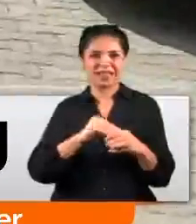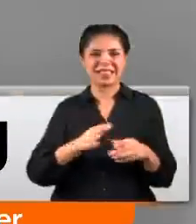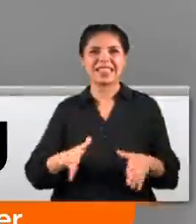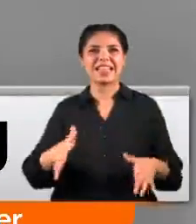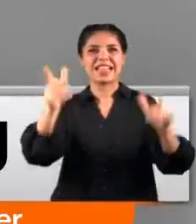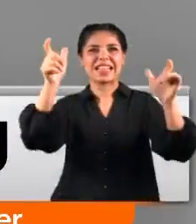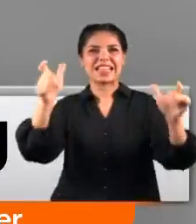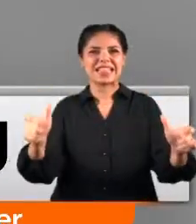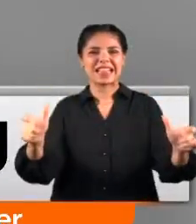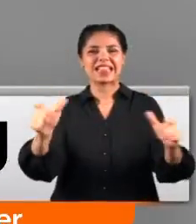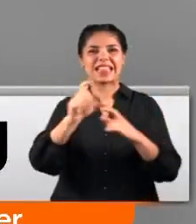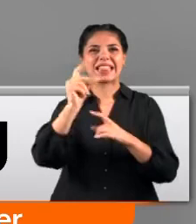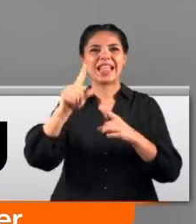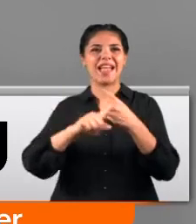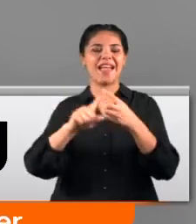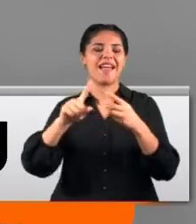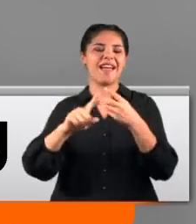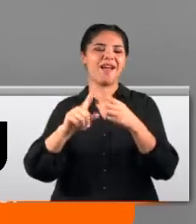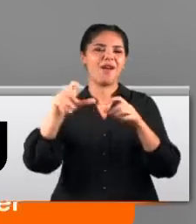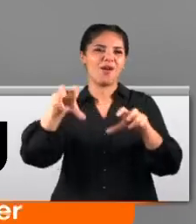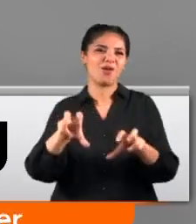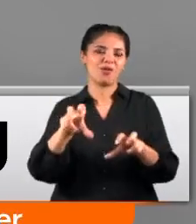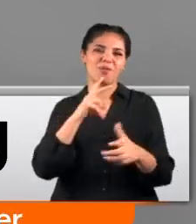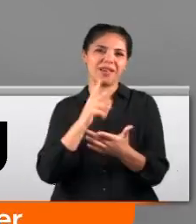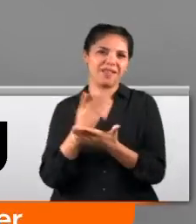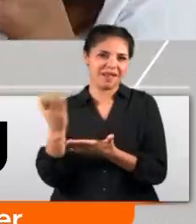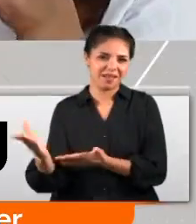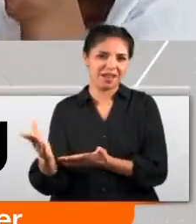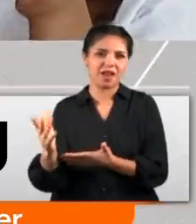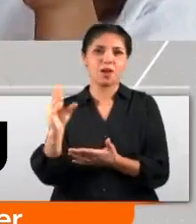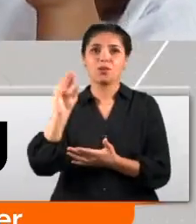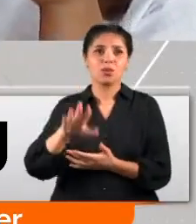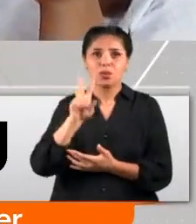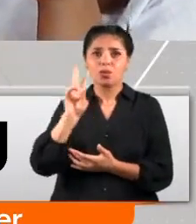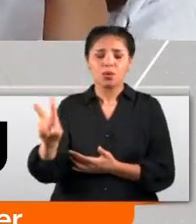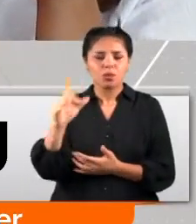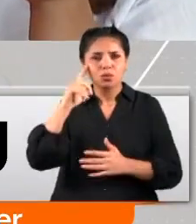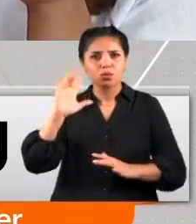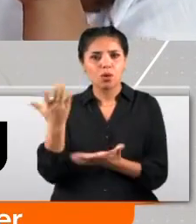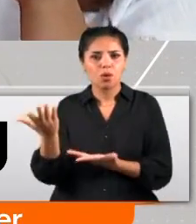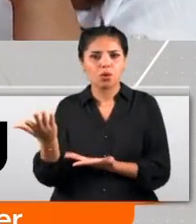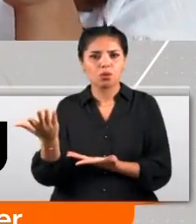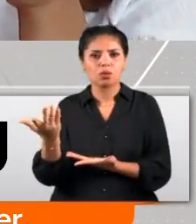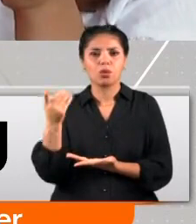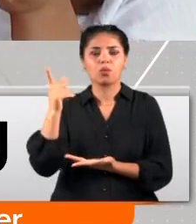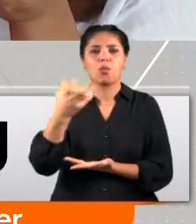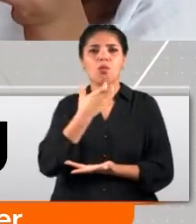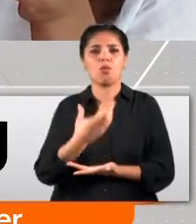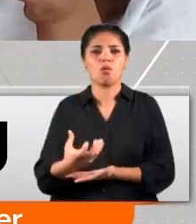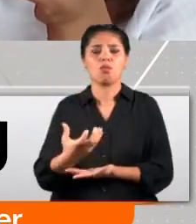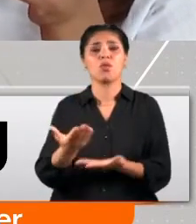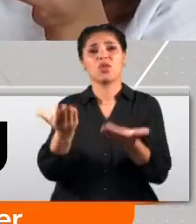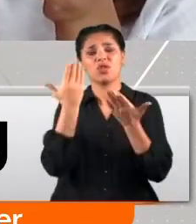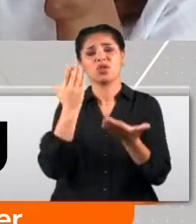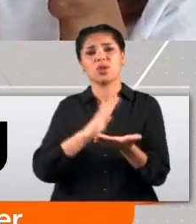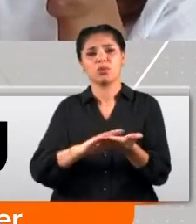sitede oturmayı tercih etti. Ama İkra'yı görünce ne yapacağını bilemedi. Yani izler kalıcı ama inşallah geçer. Ama